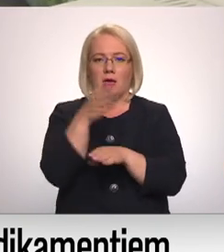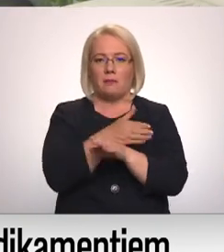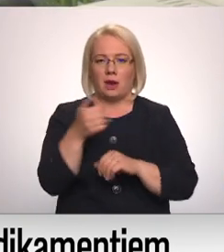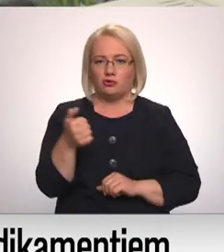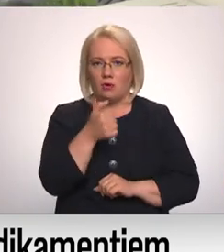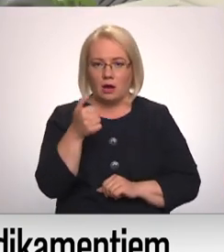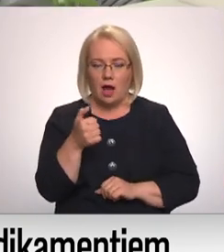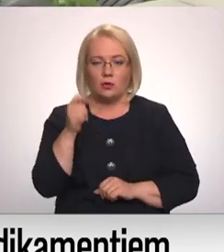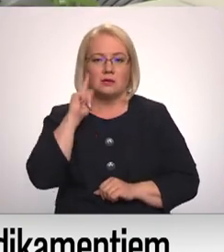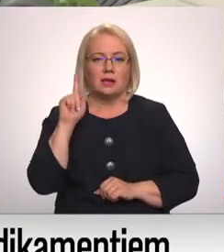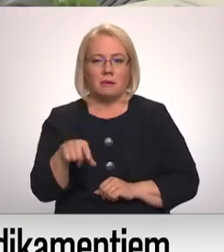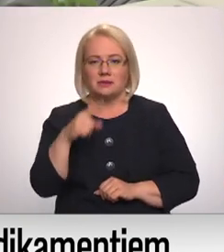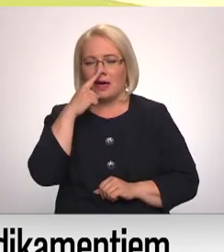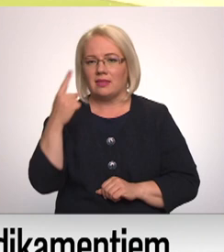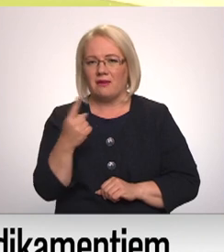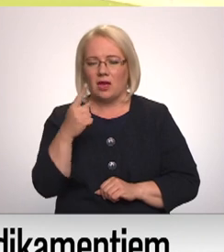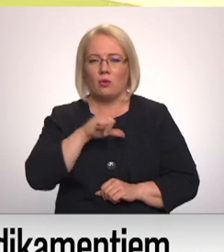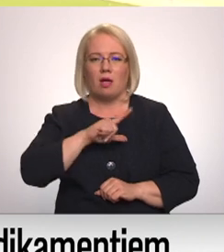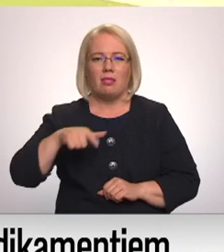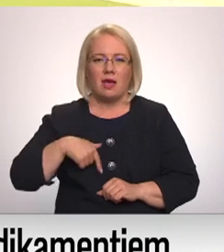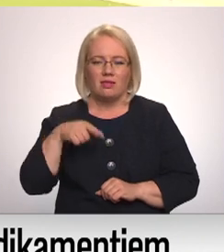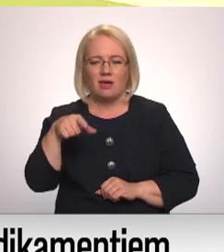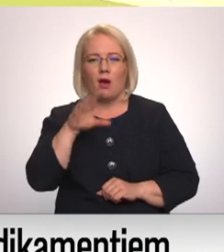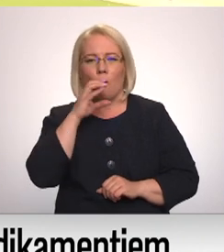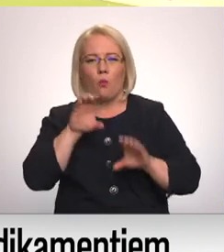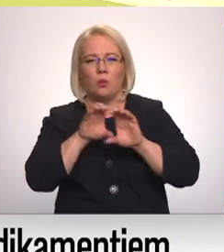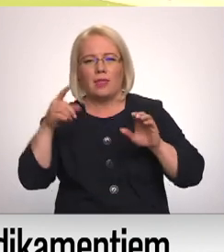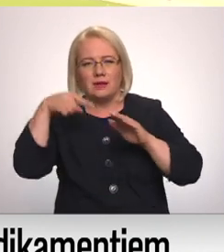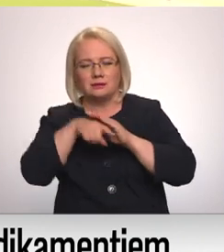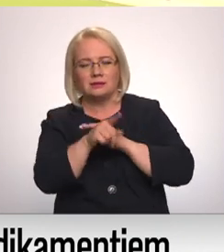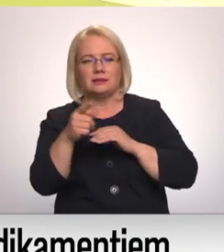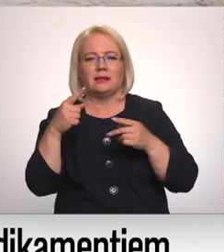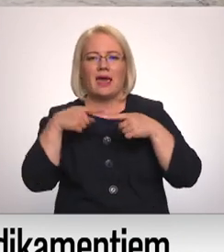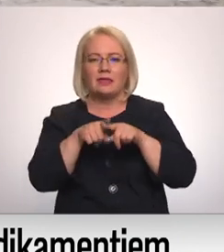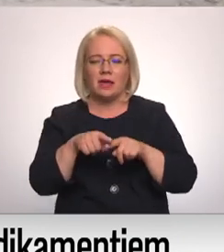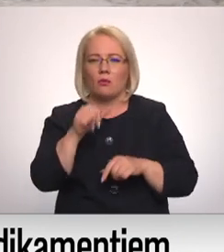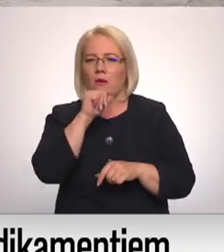arī, ka neviena no Latvijā esošajām notekūdeņu attīrīšanas iekārtām nespēja tikt